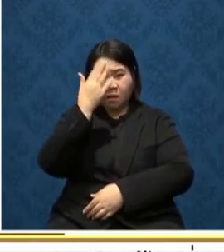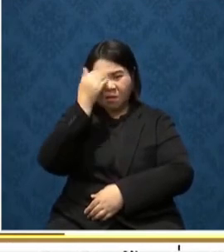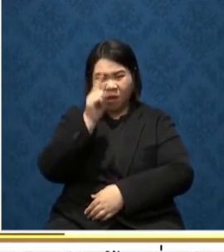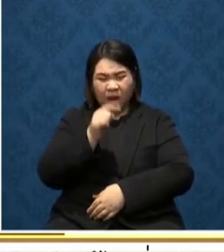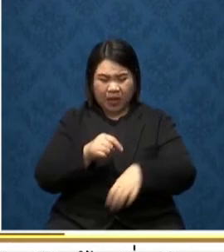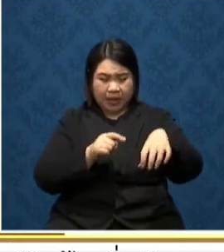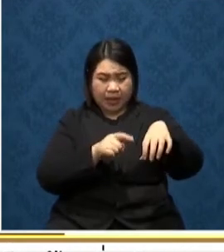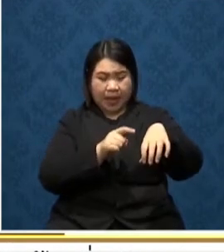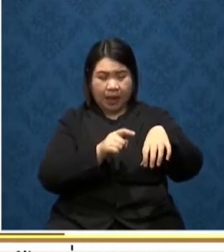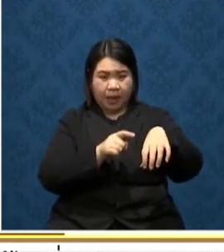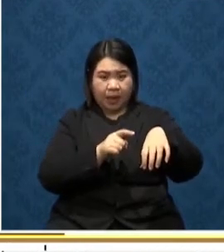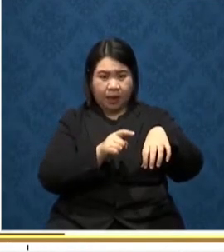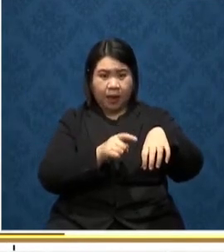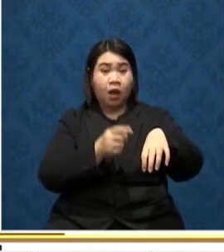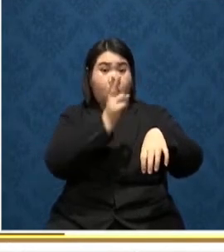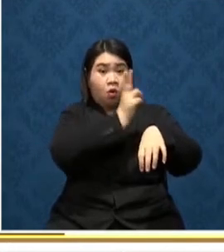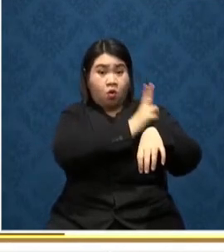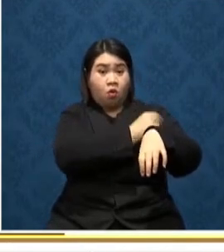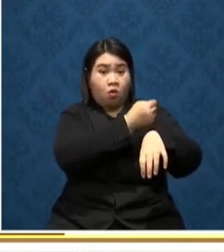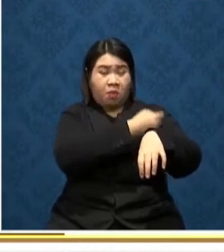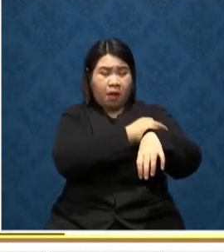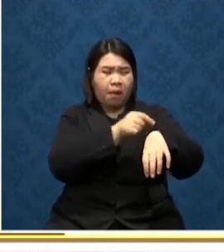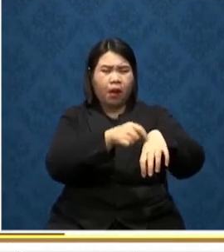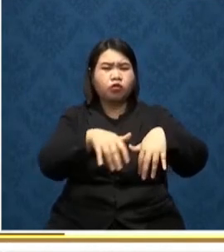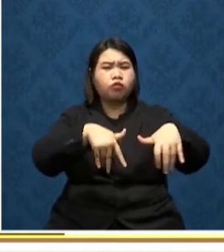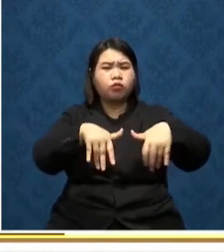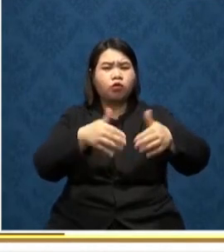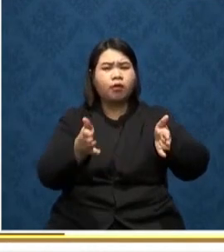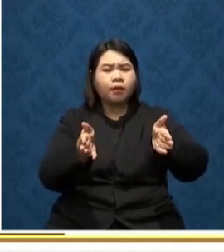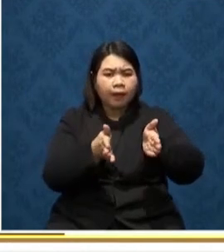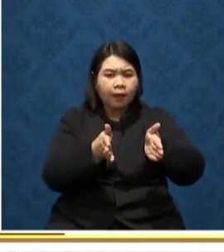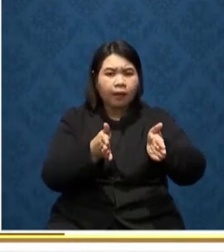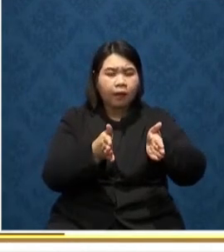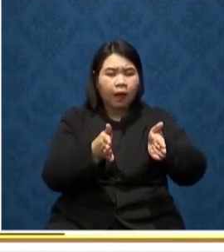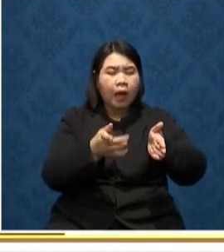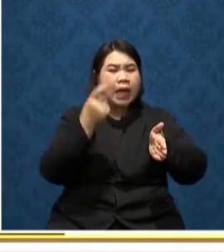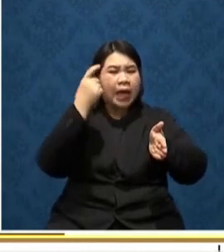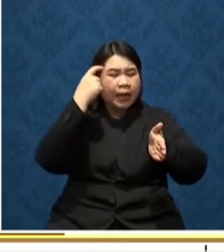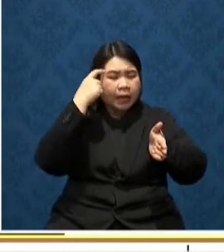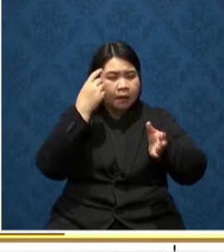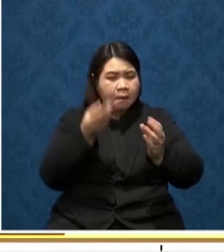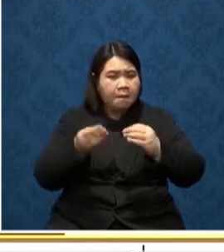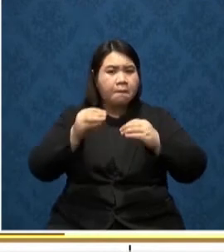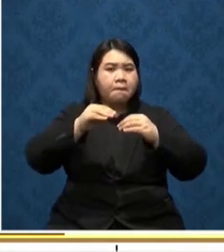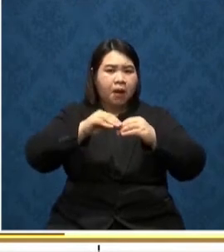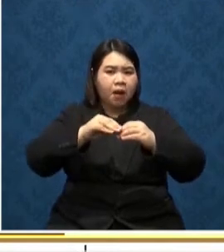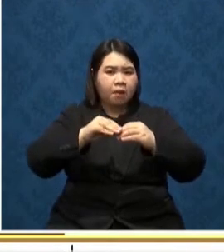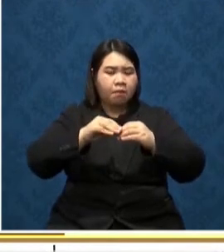ระดับโรงบาลชุมชน เป็โงบาลอำเภอเมือง